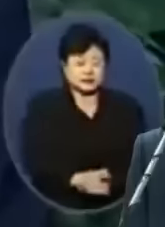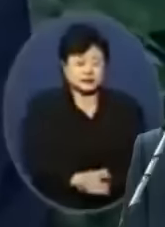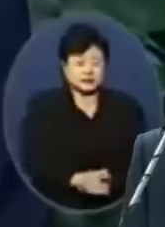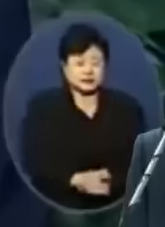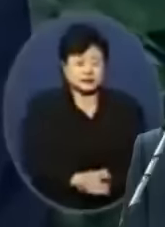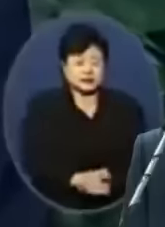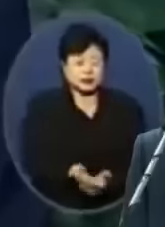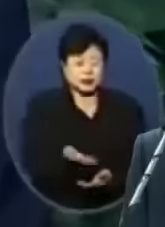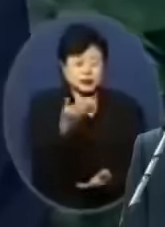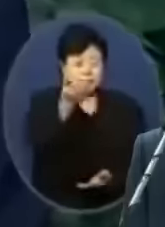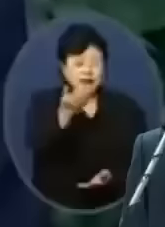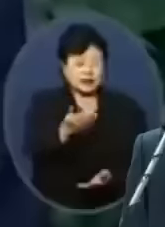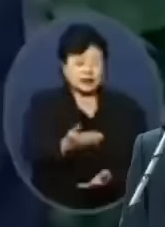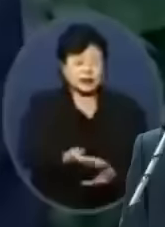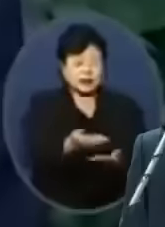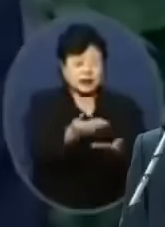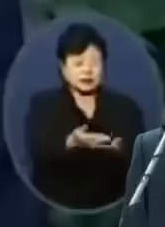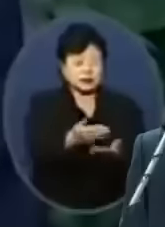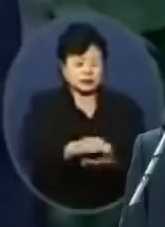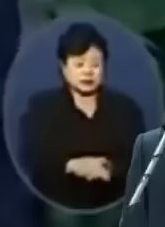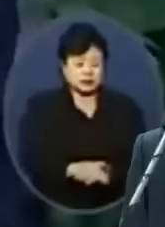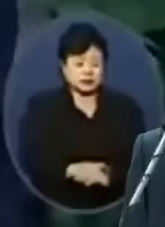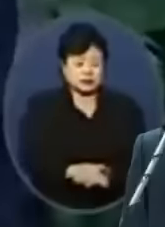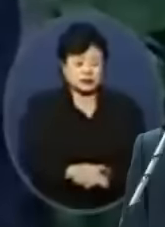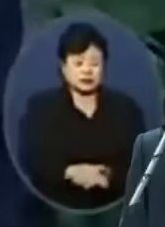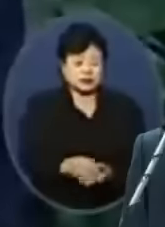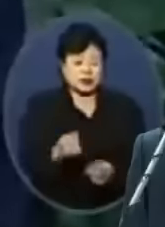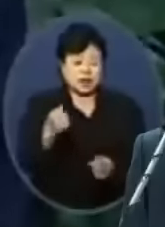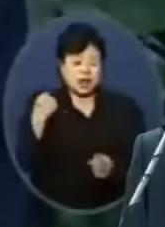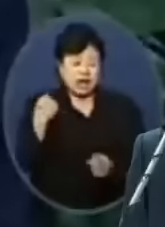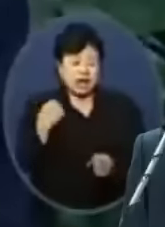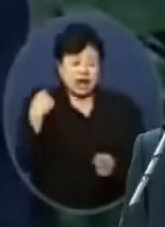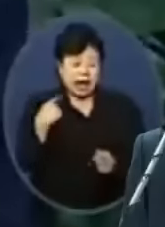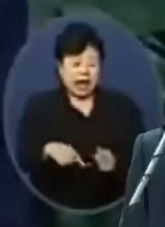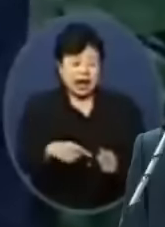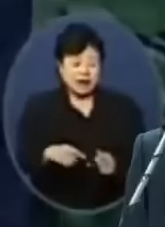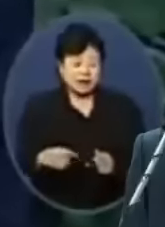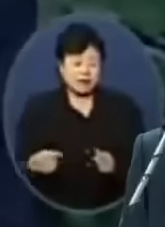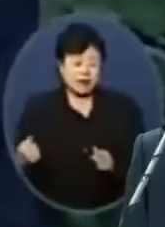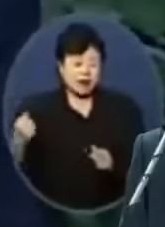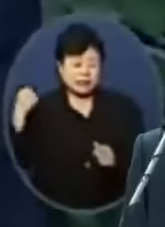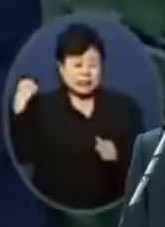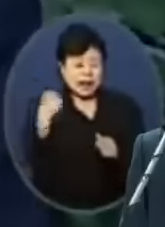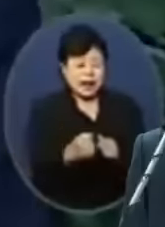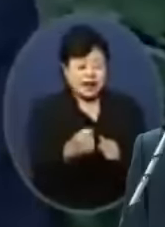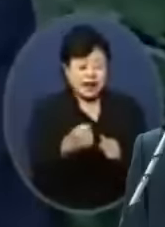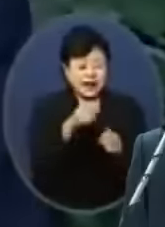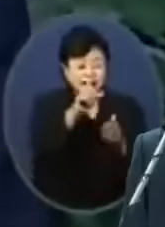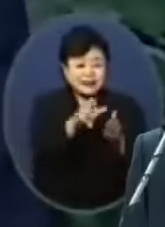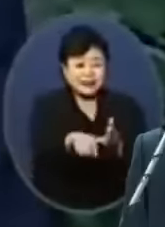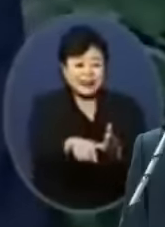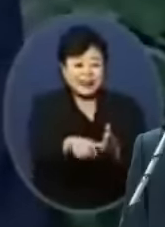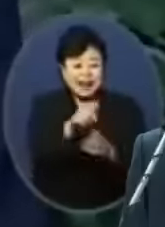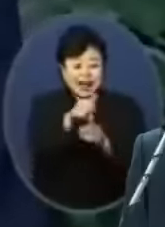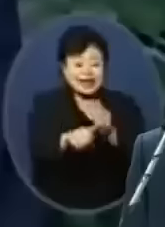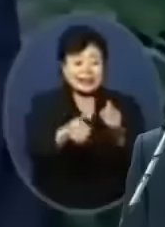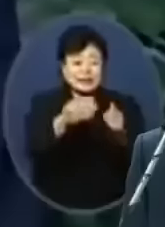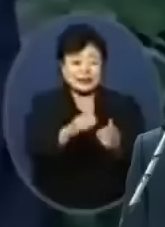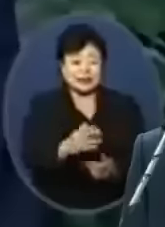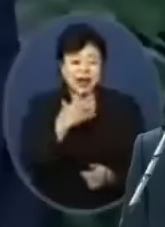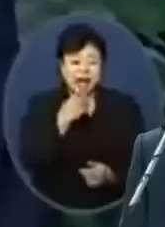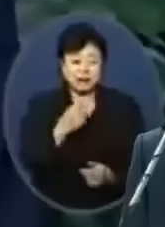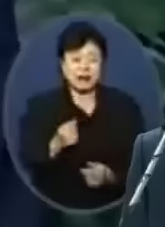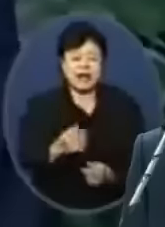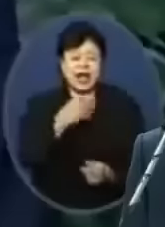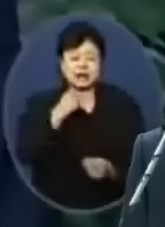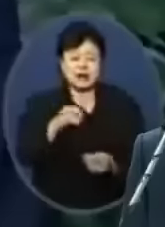불뗄 그 위에 얹어놓고 막 칼로서 목을 자르려고 달려들 때 하나님께서